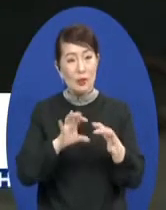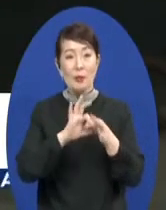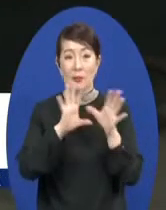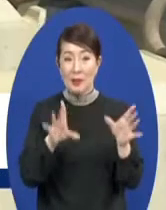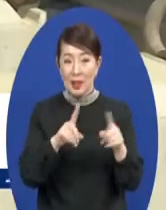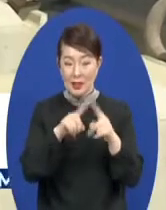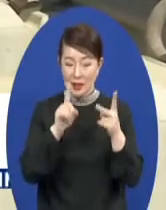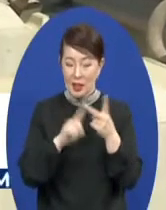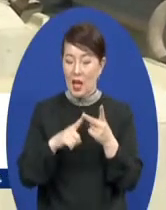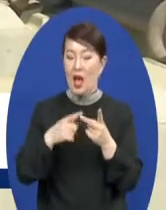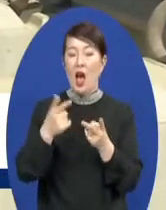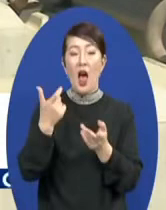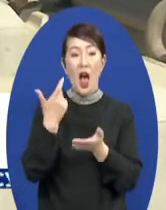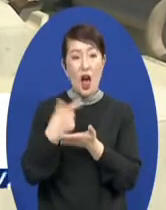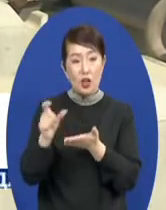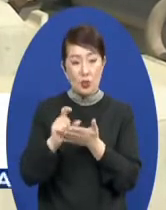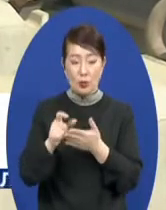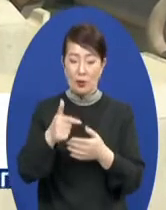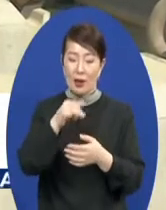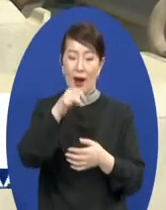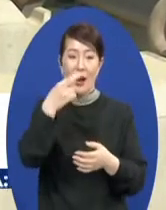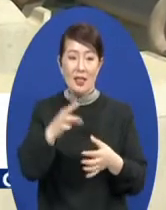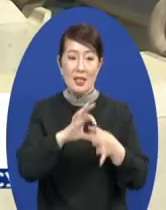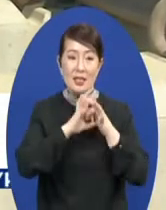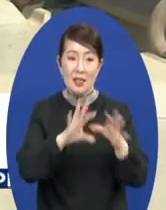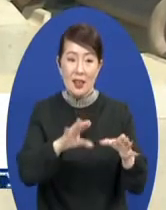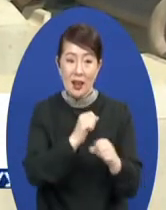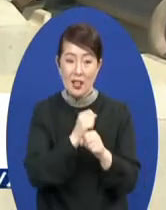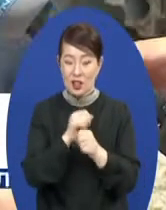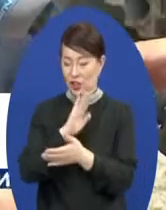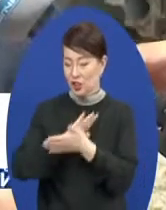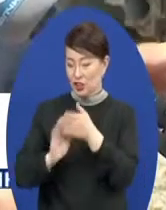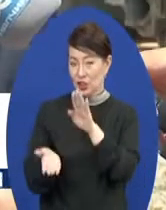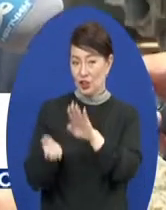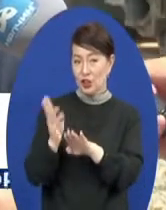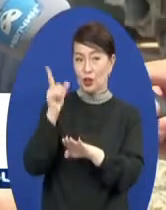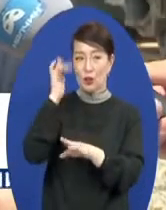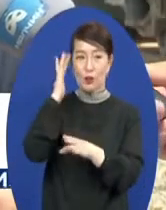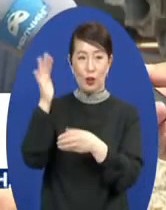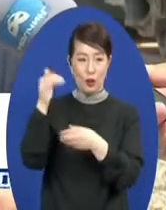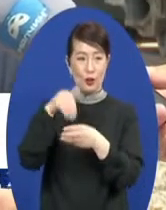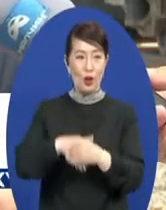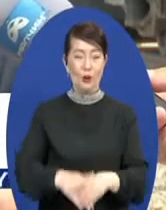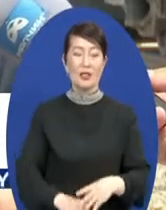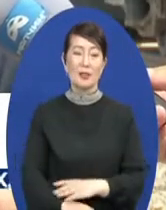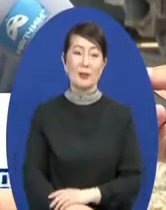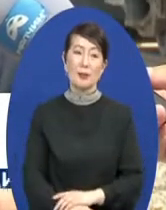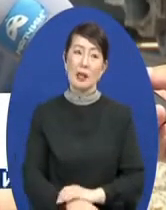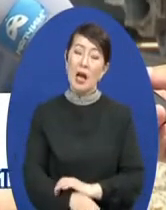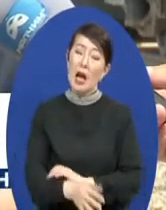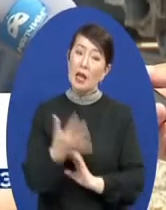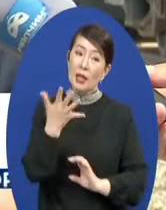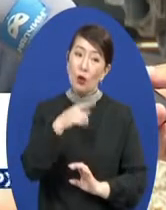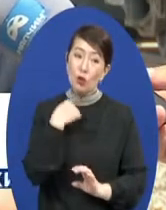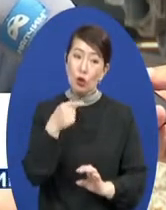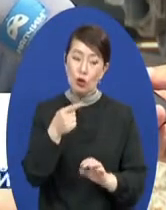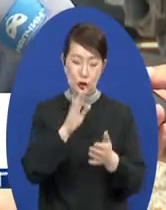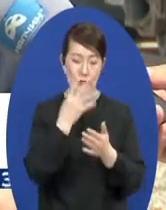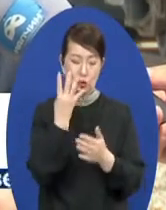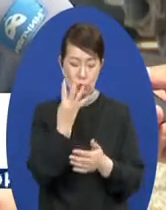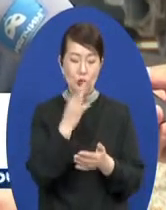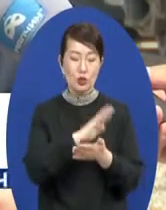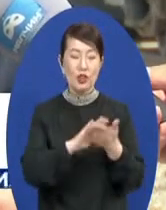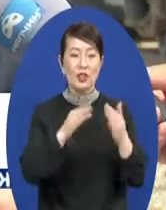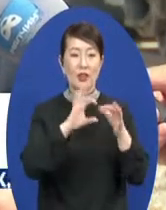нэмээд экспортын шинэ гарцаа нээх ажлыг шинжилгээний бодлогод тусгаад байгаа юм аа. 5-7 хүмүүс дахиад 4 бас шинэ хэсэг нээх гэж.